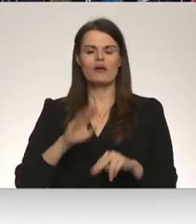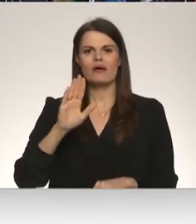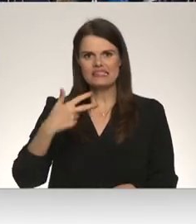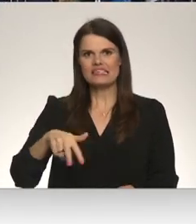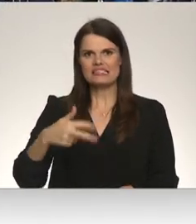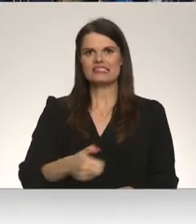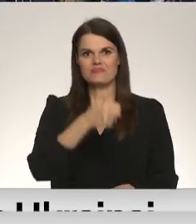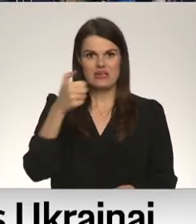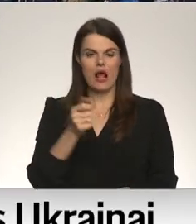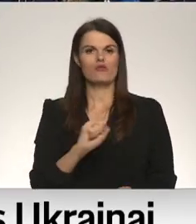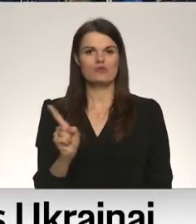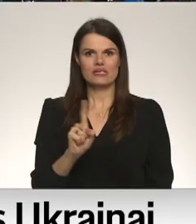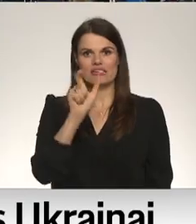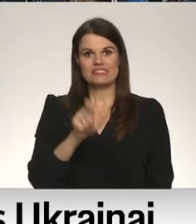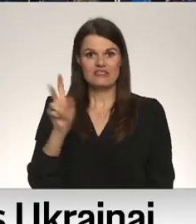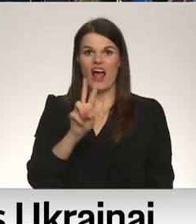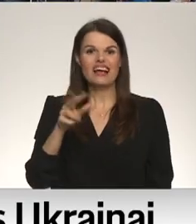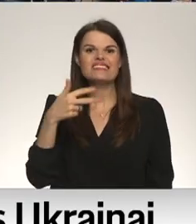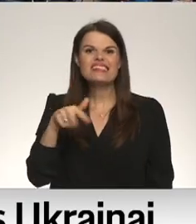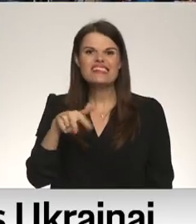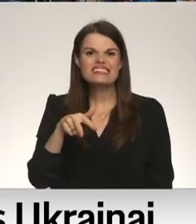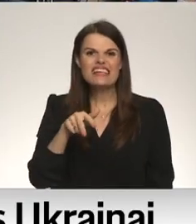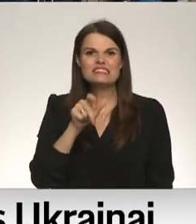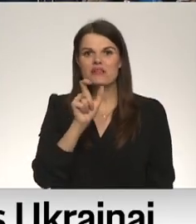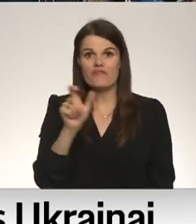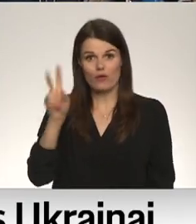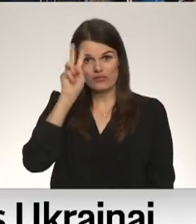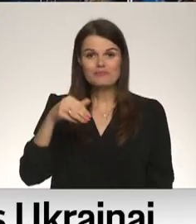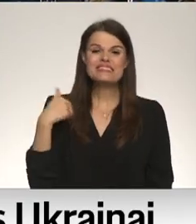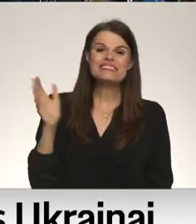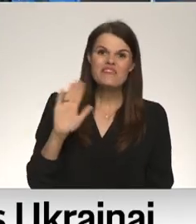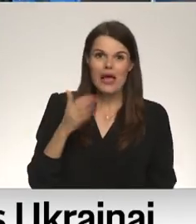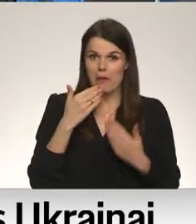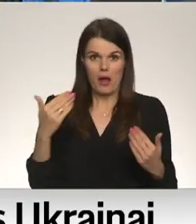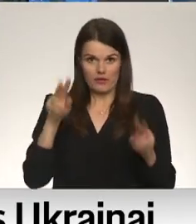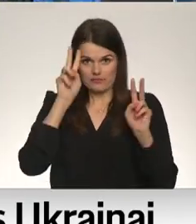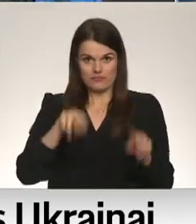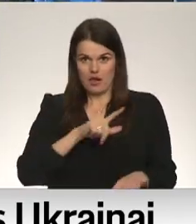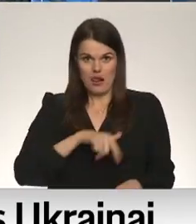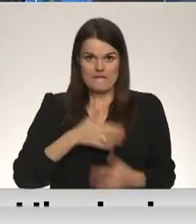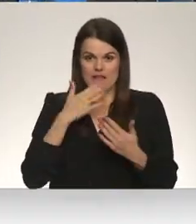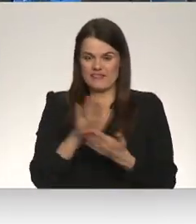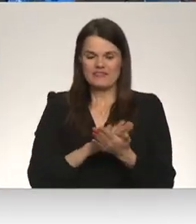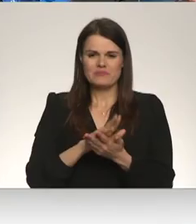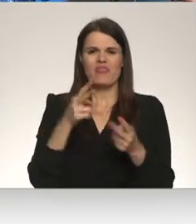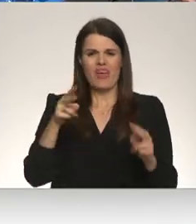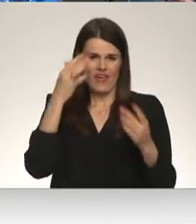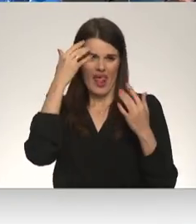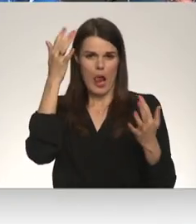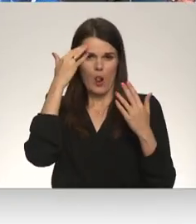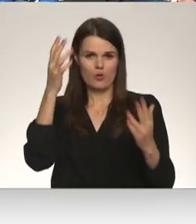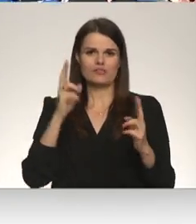gadus ir tādi cilvēki, kas 30 vārdus nezina. Sveiki, Balderis, paldies, viņš nezina, kas tas ir. Nevajag pārāk lielas ilūzijas lolot par